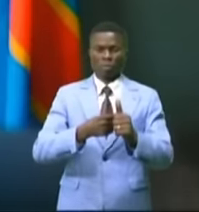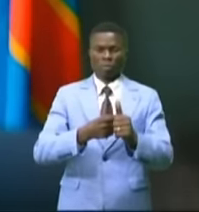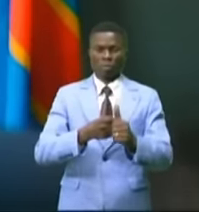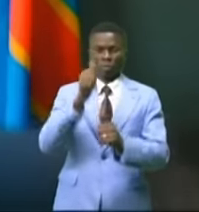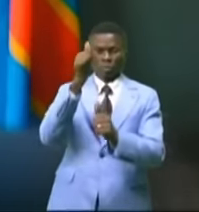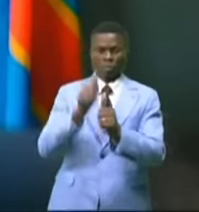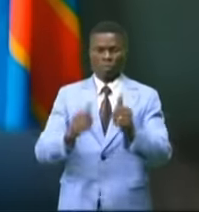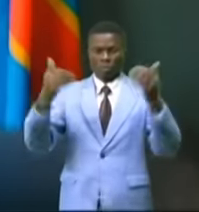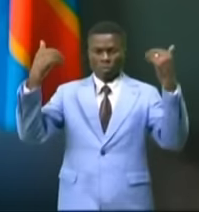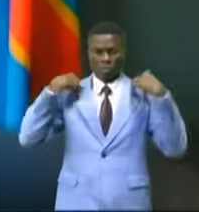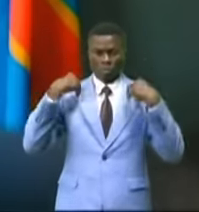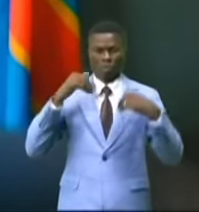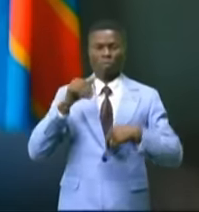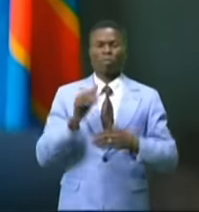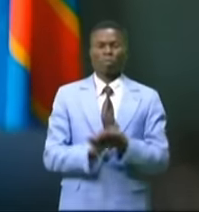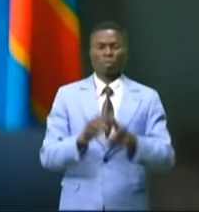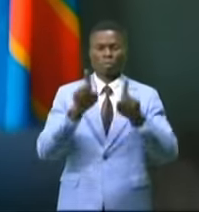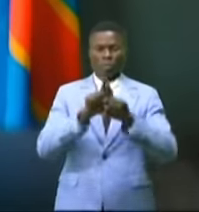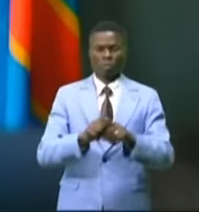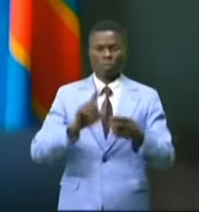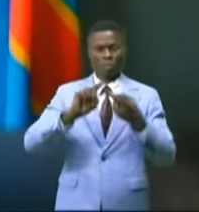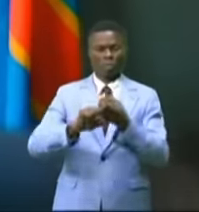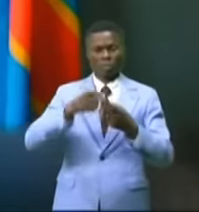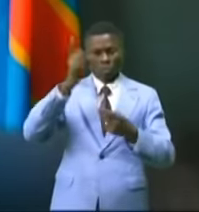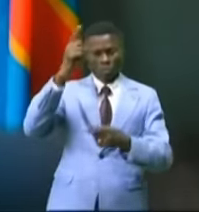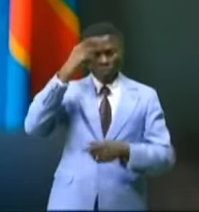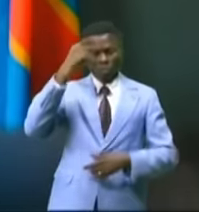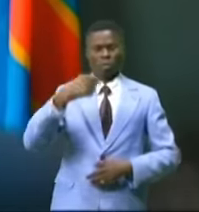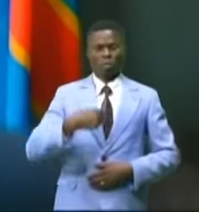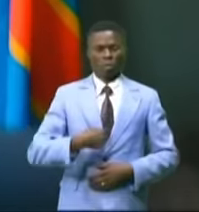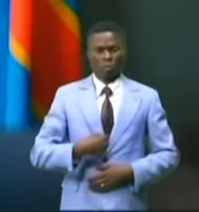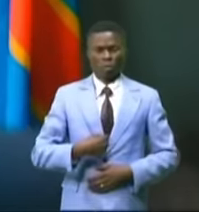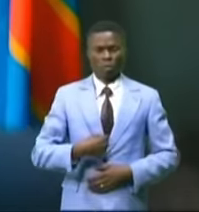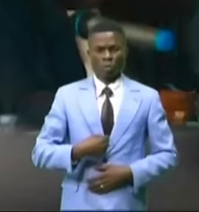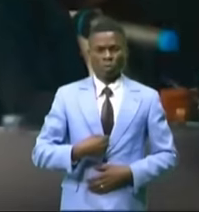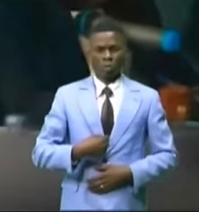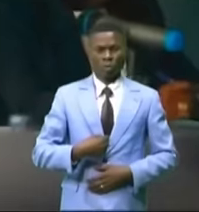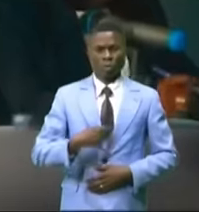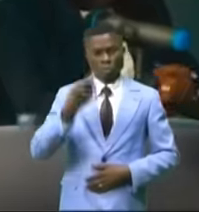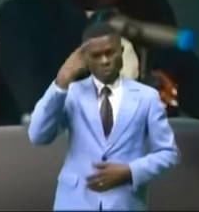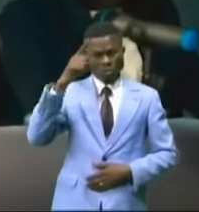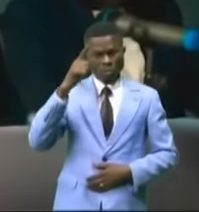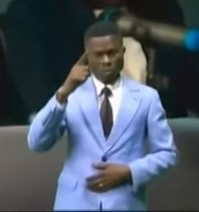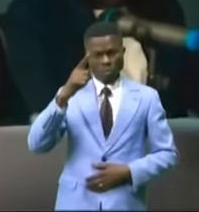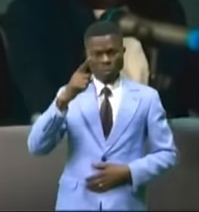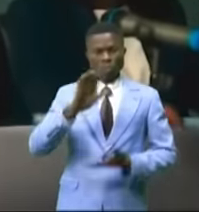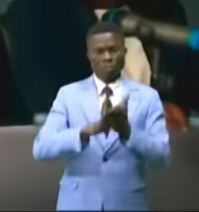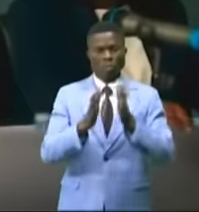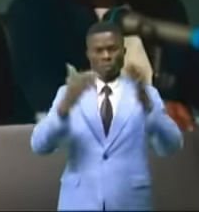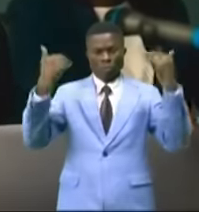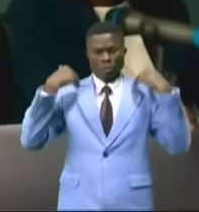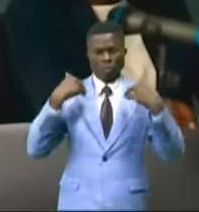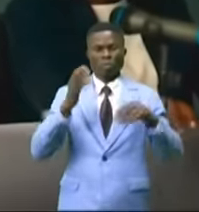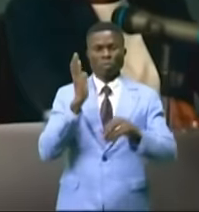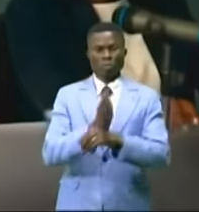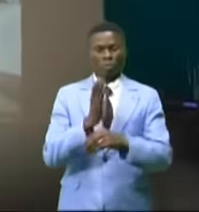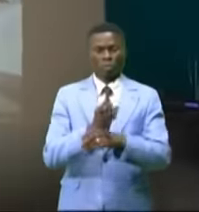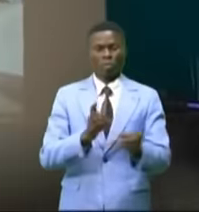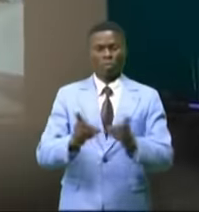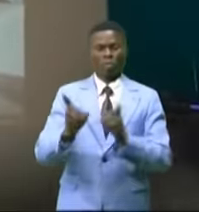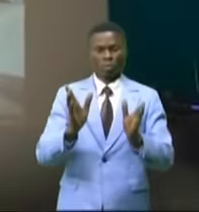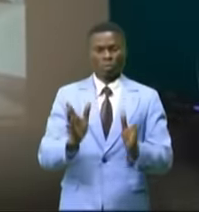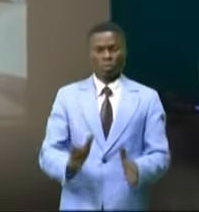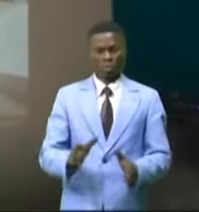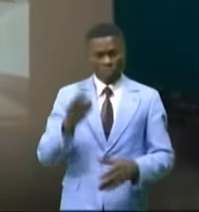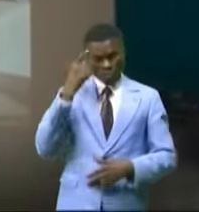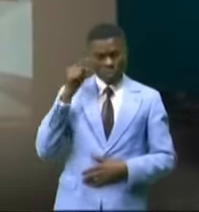mandataire récemment nommé et placé sa confiance sur ma modeste personne en vue de présider ce conseil d'administration. Pour